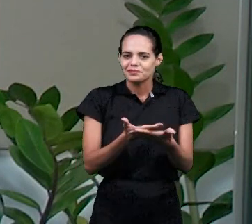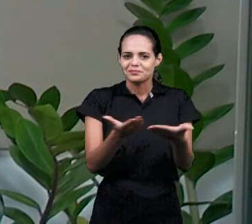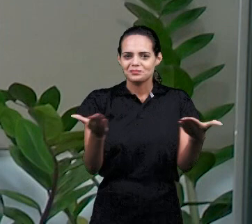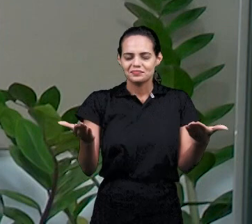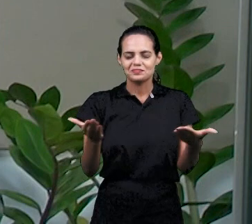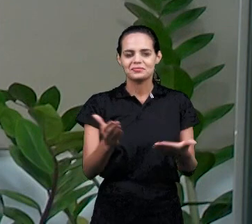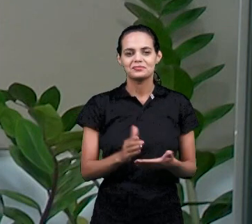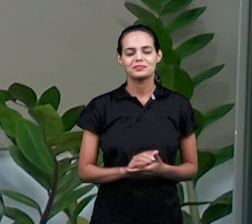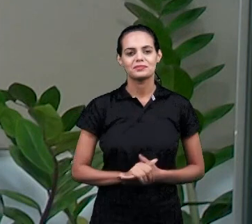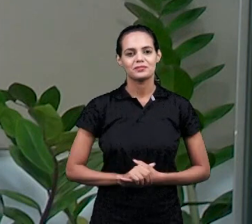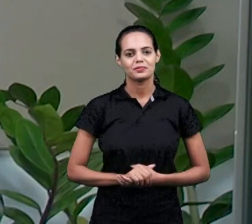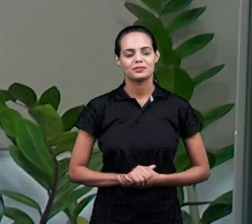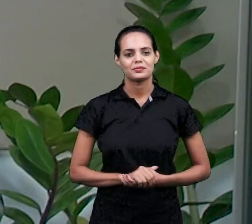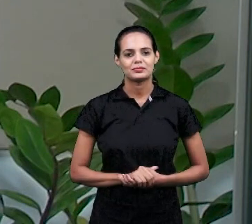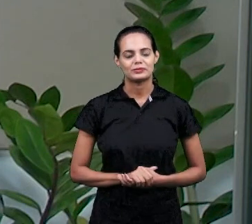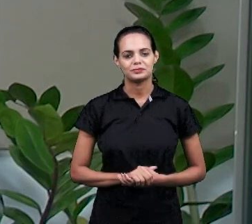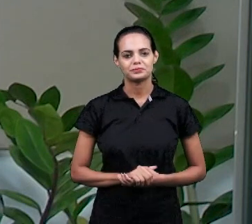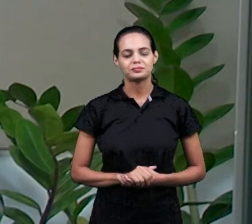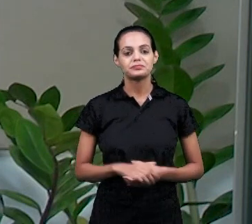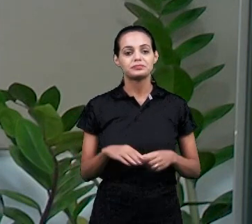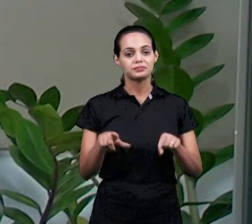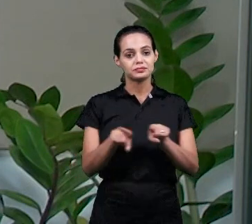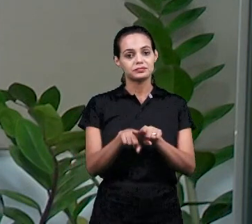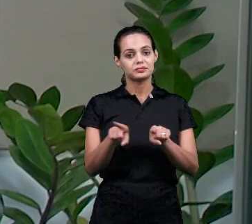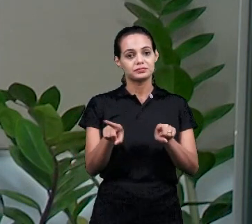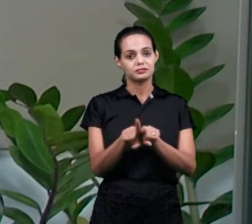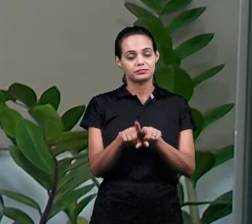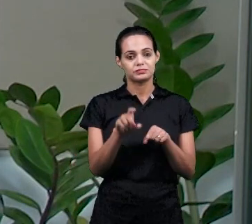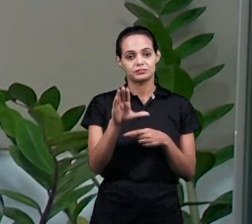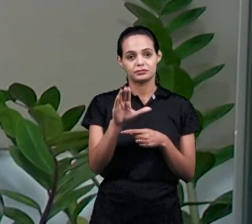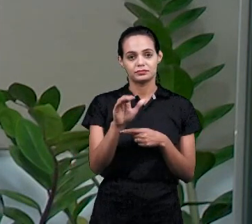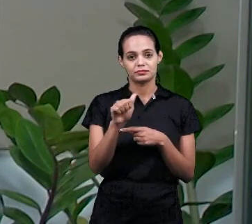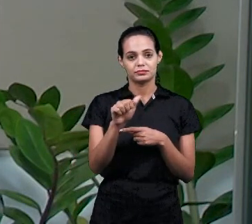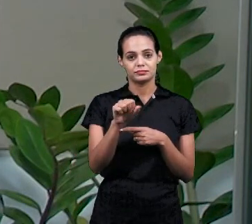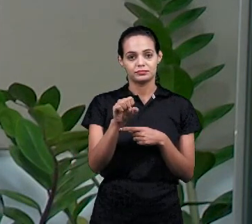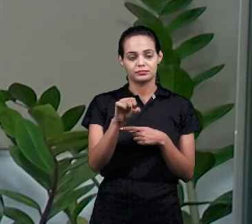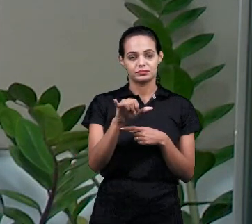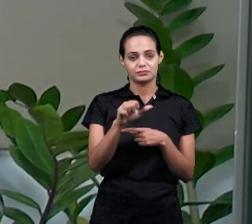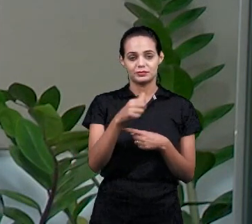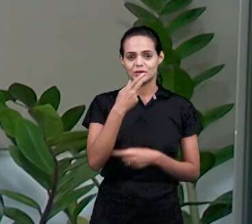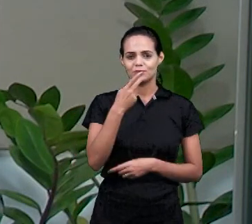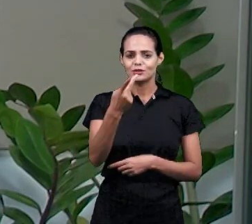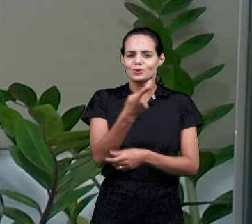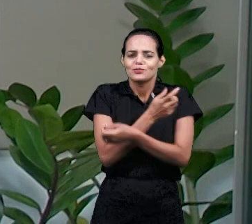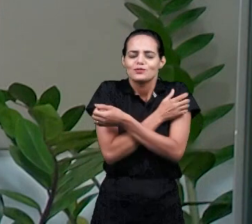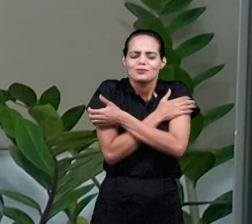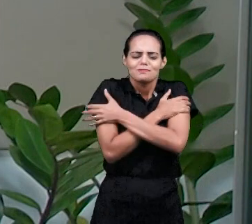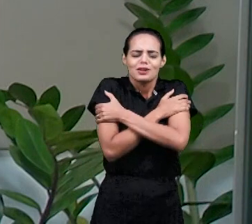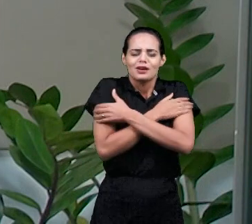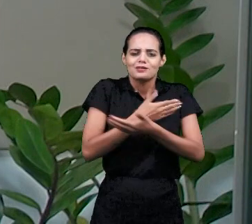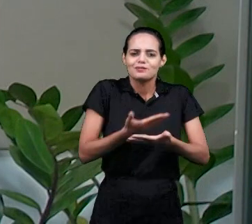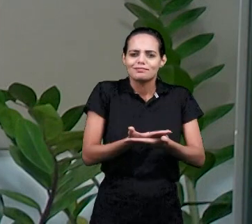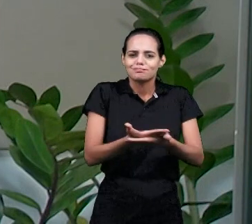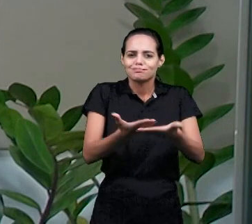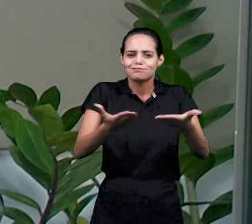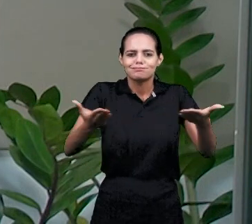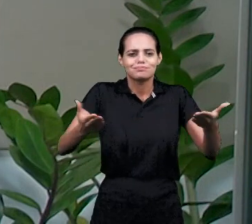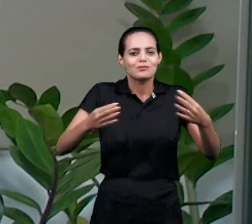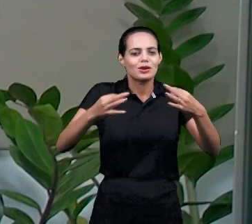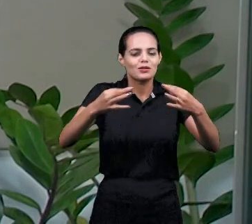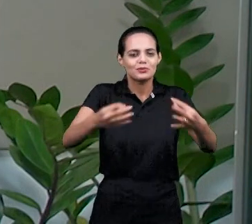nous saluons à, à tous ces enfants. Mais aussi, elle envoie une salutation à tous les frères et sœurs en